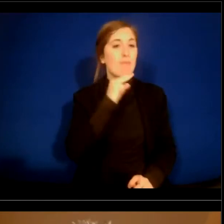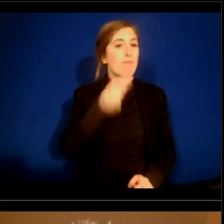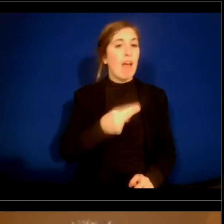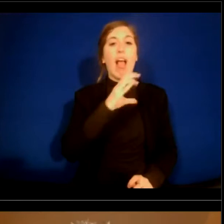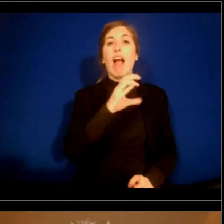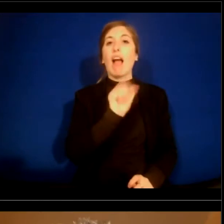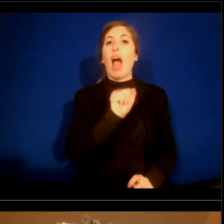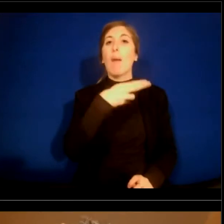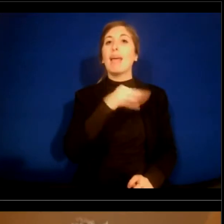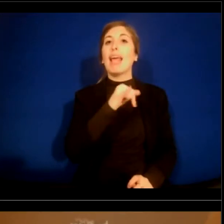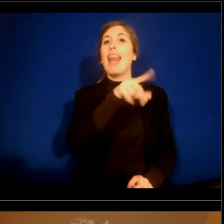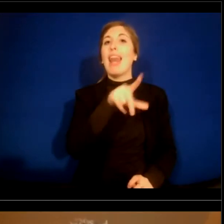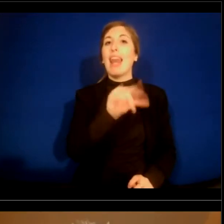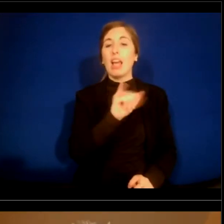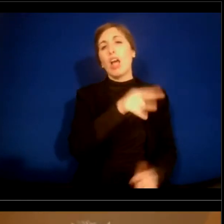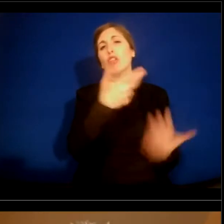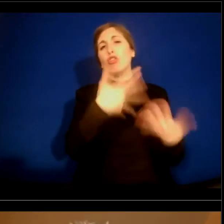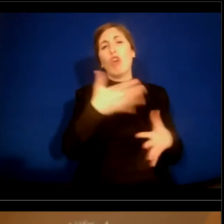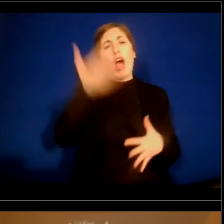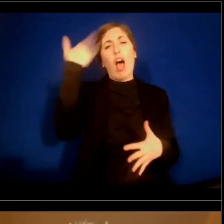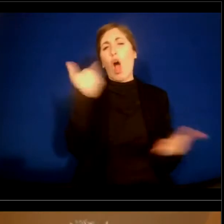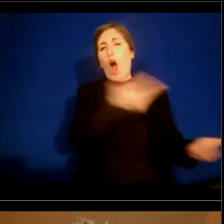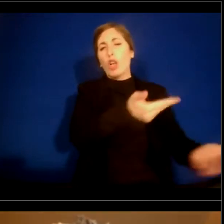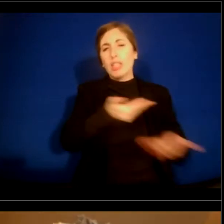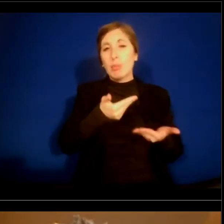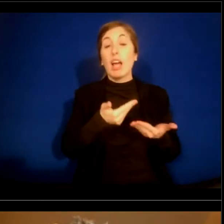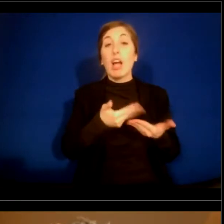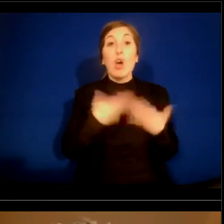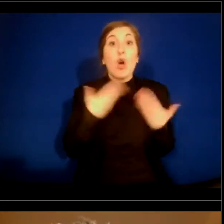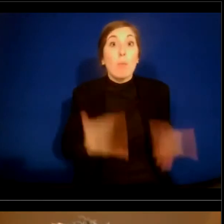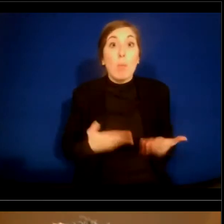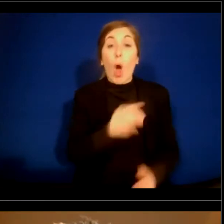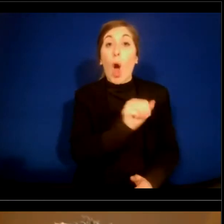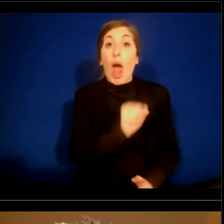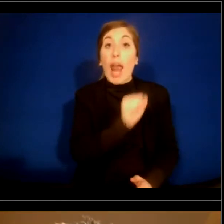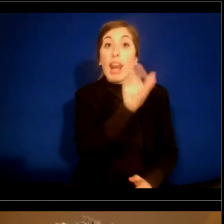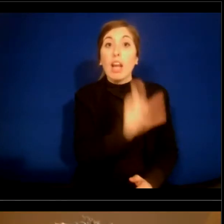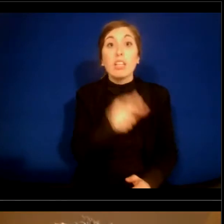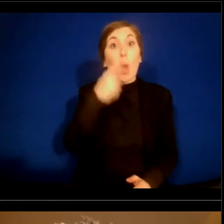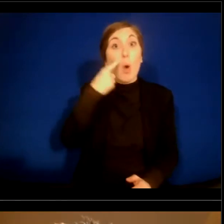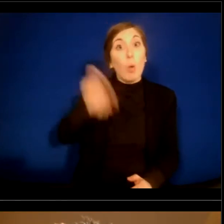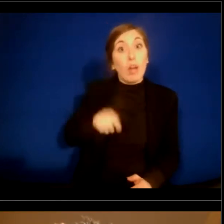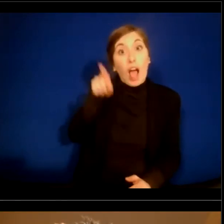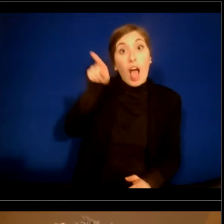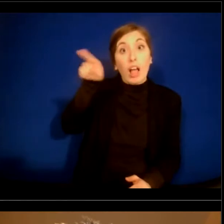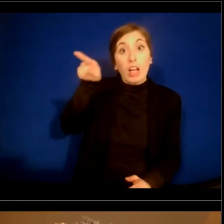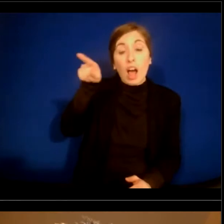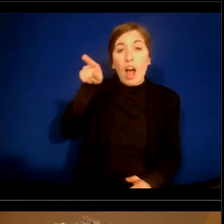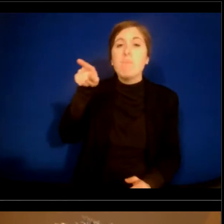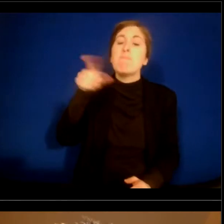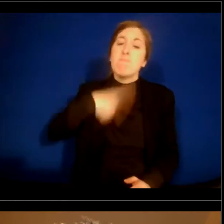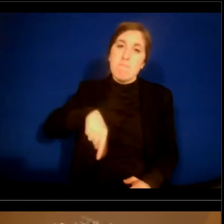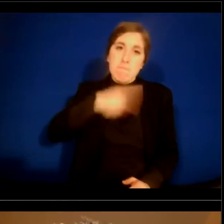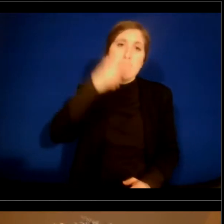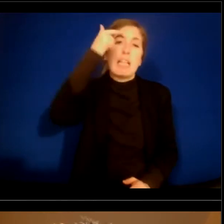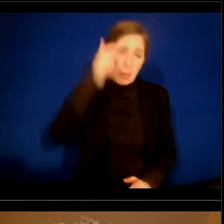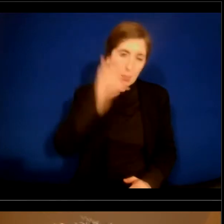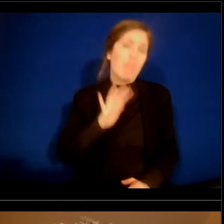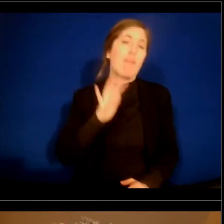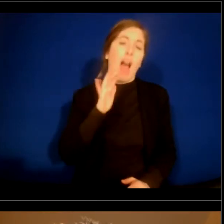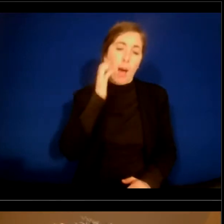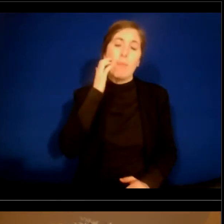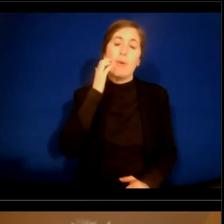occasioni. In questo momento è in Ucraina. Sapevamo che c'era una